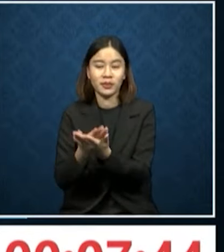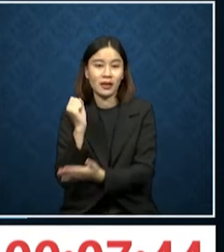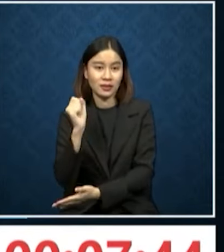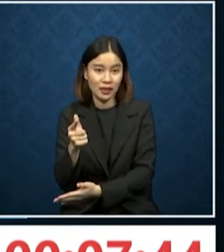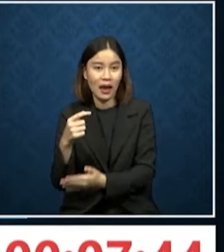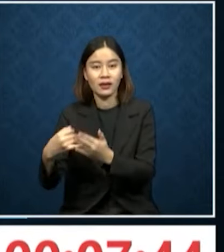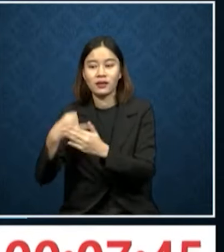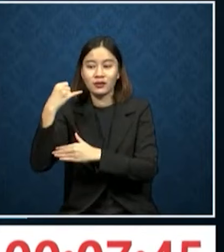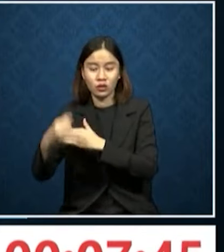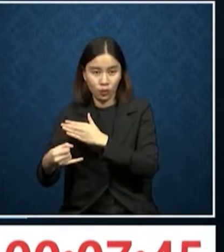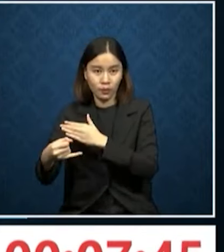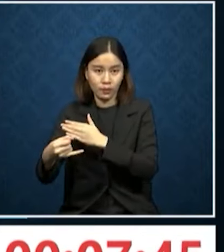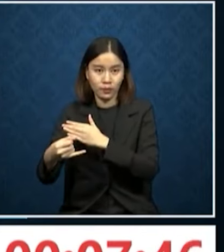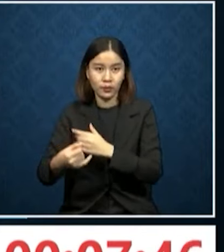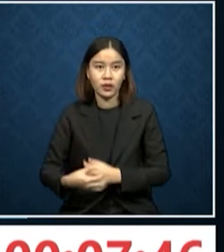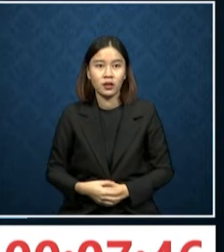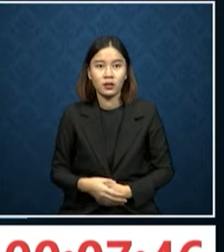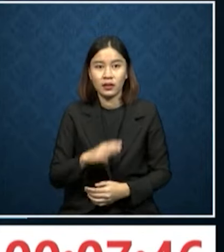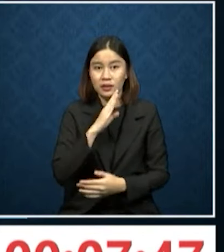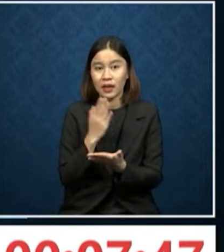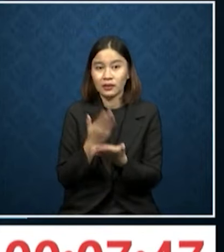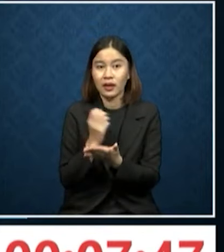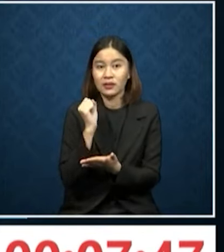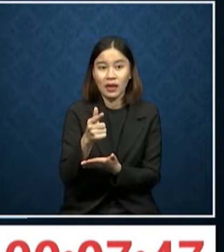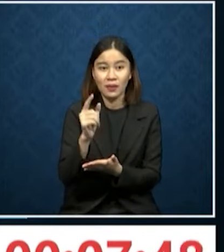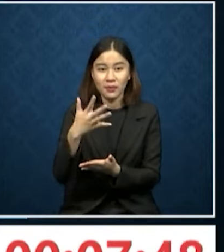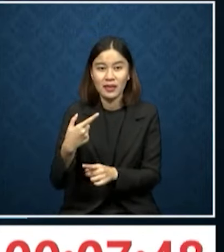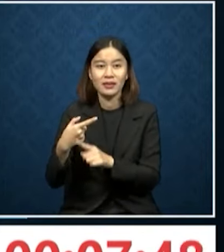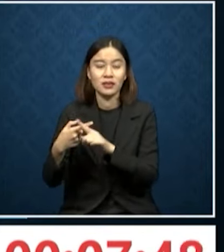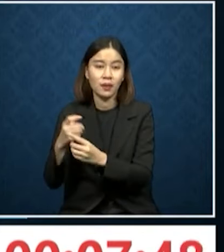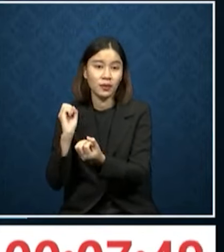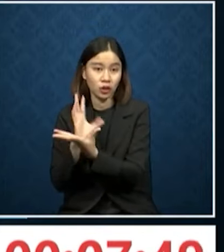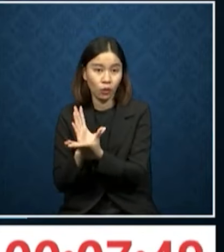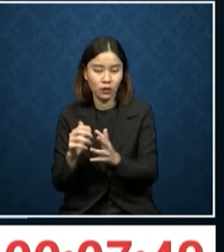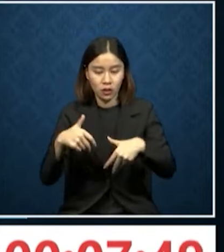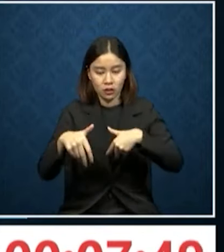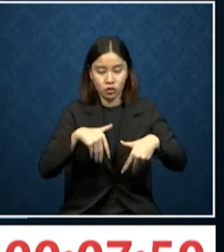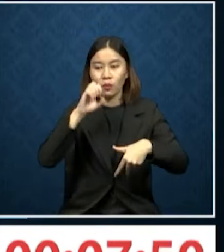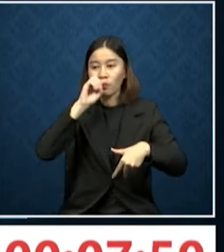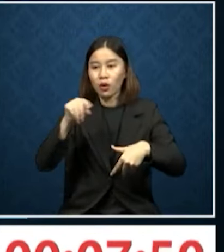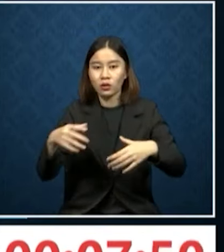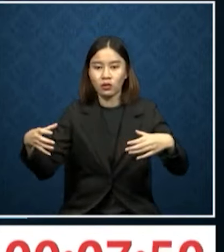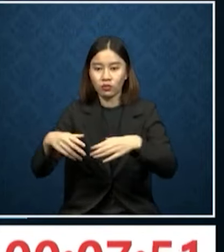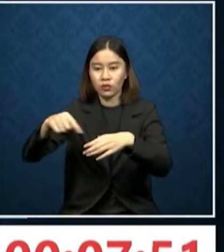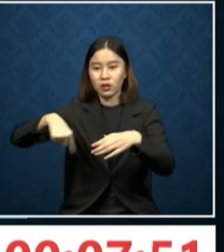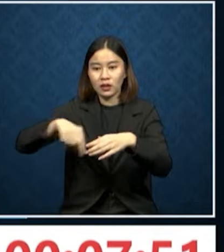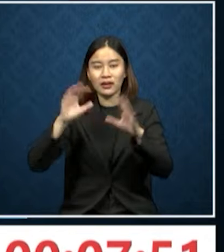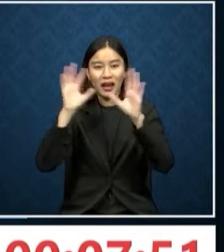บไม่จ่ายเป็นเจ็บชาวบ้านชุดนี้เรียกว่าชุดสัมภว